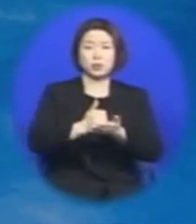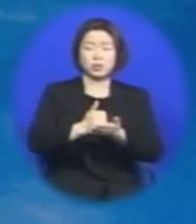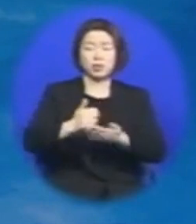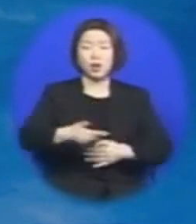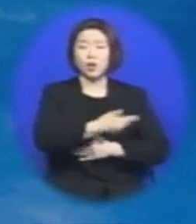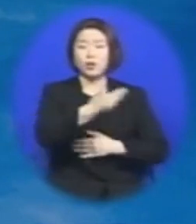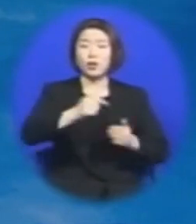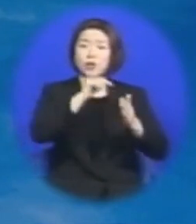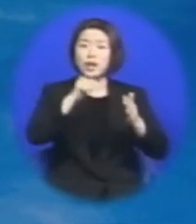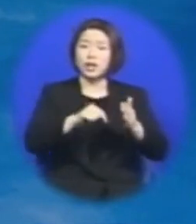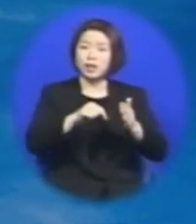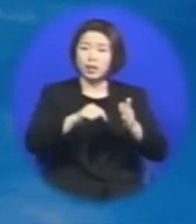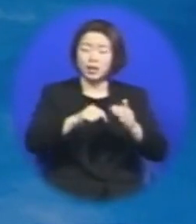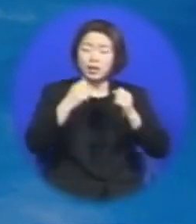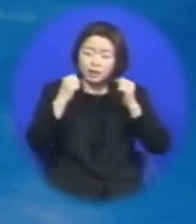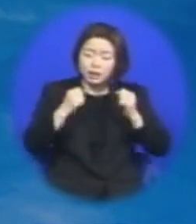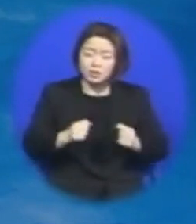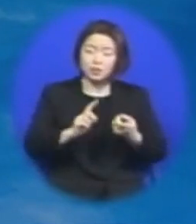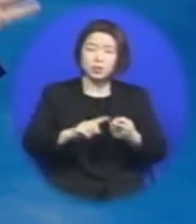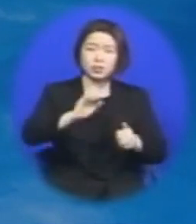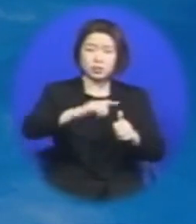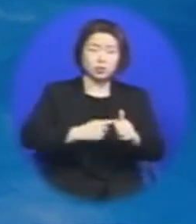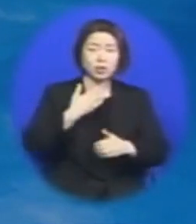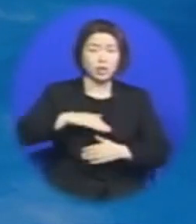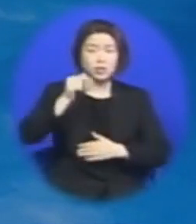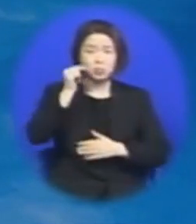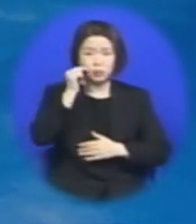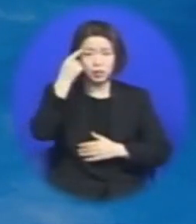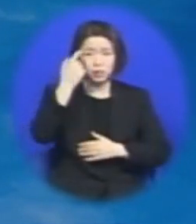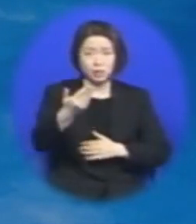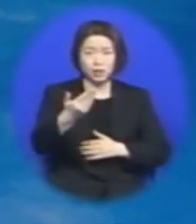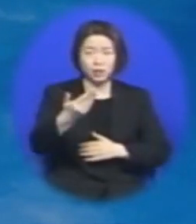것을 스스로 알지 못하느냐 그렇지 않으면